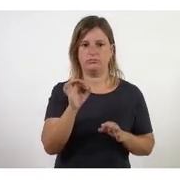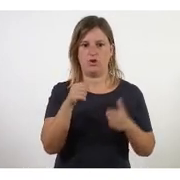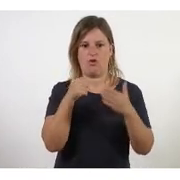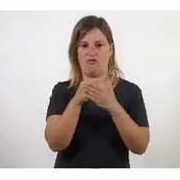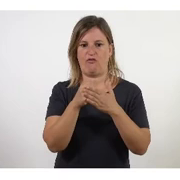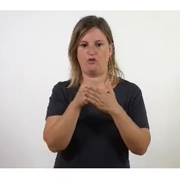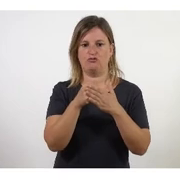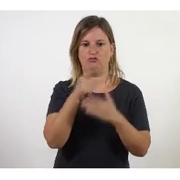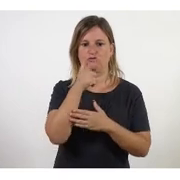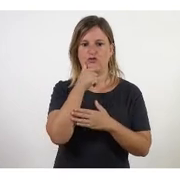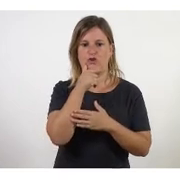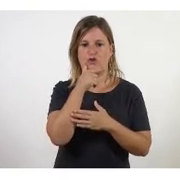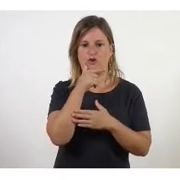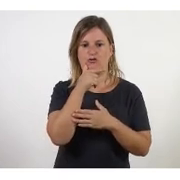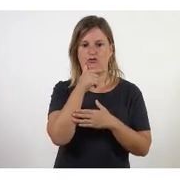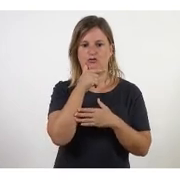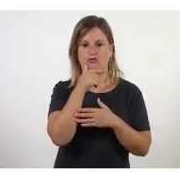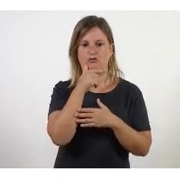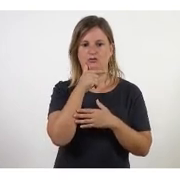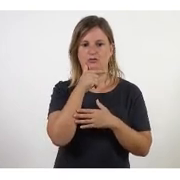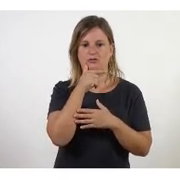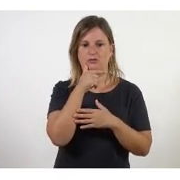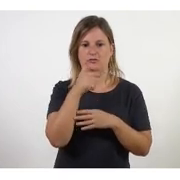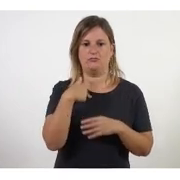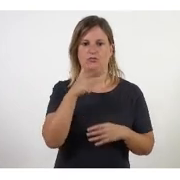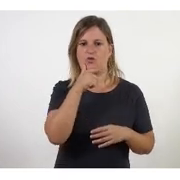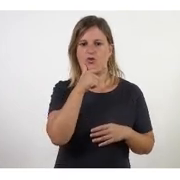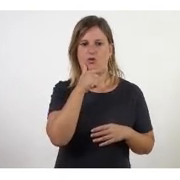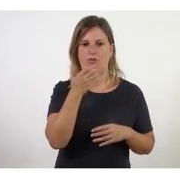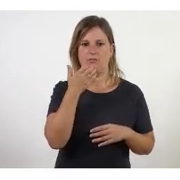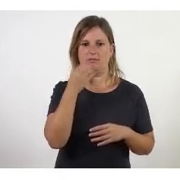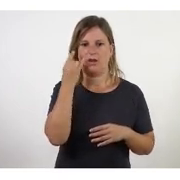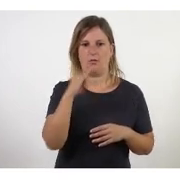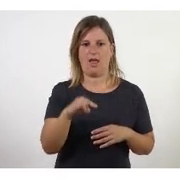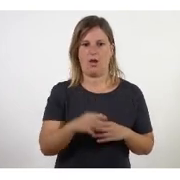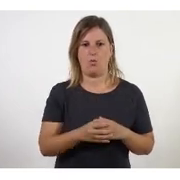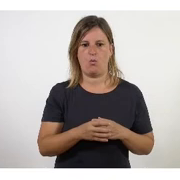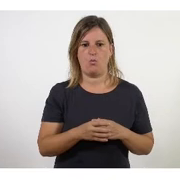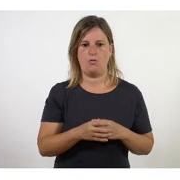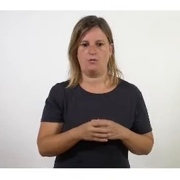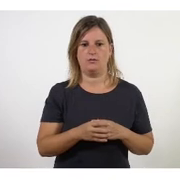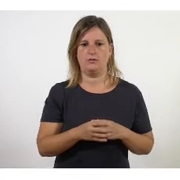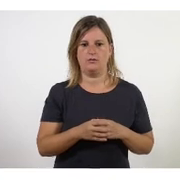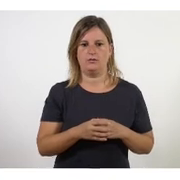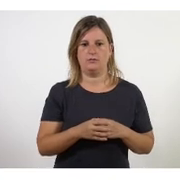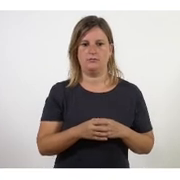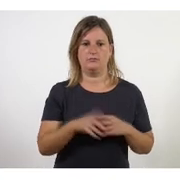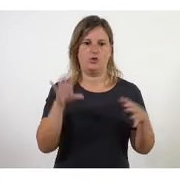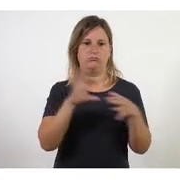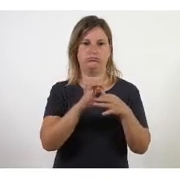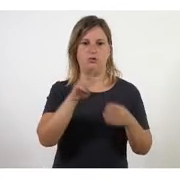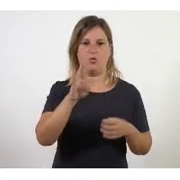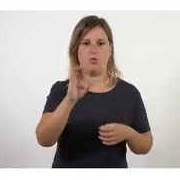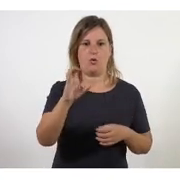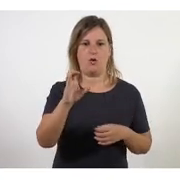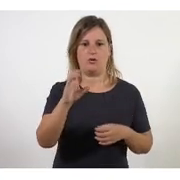fons. Li farem un fons de color blau, segon estil de la UOC, i li